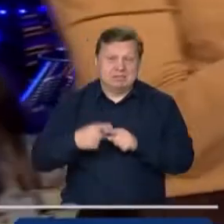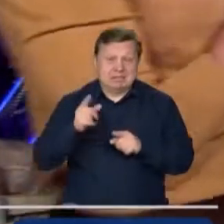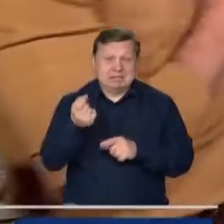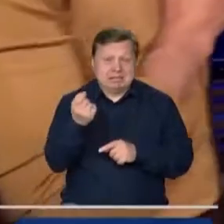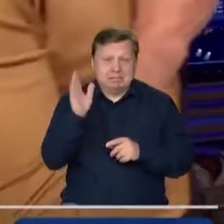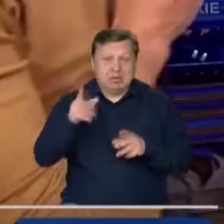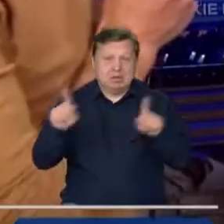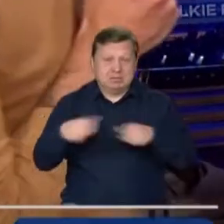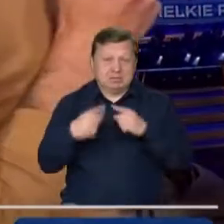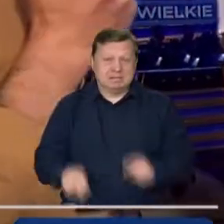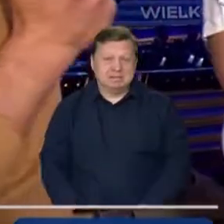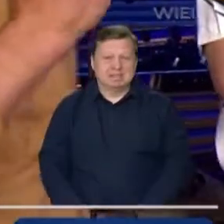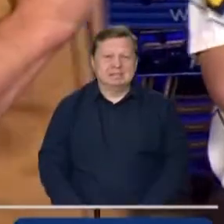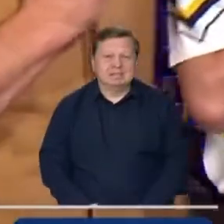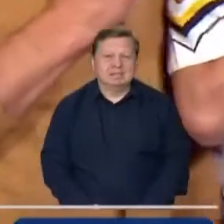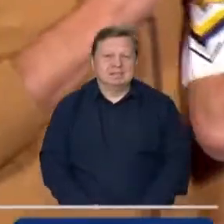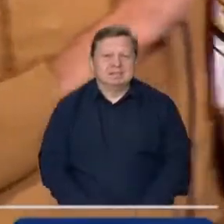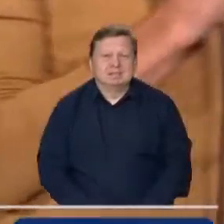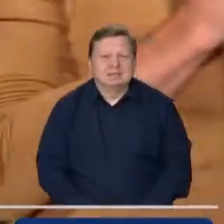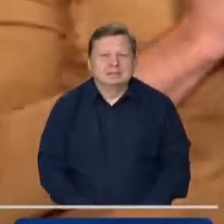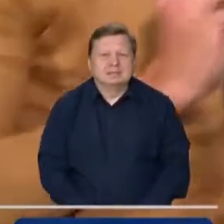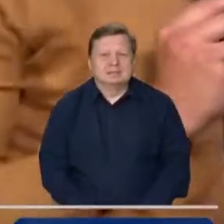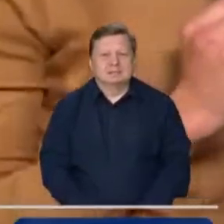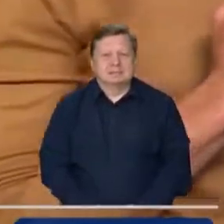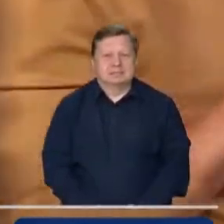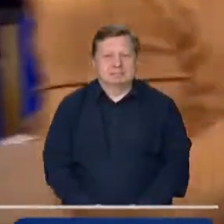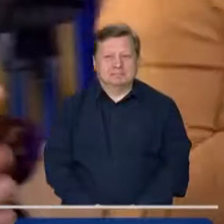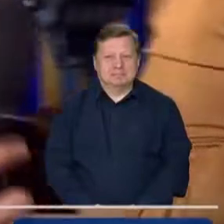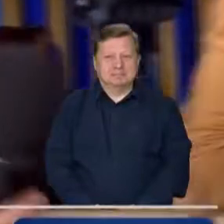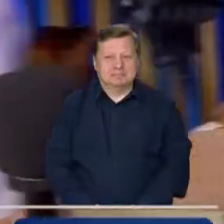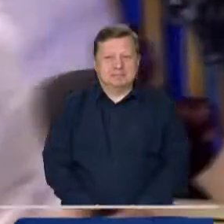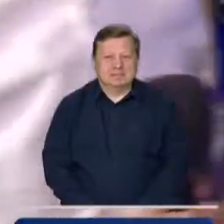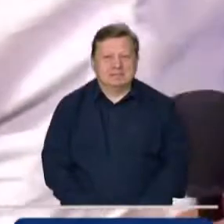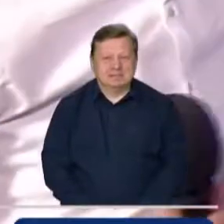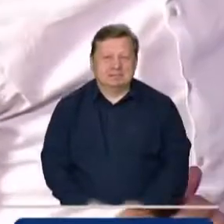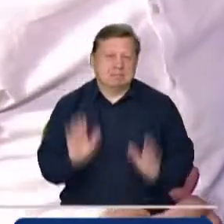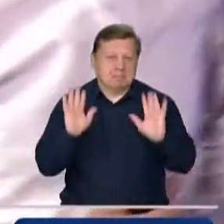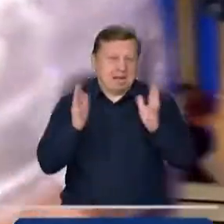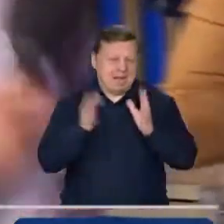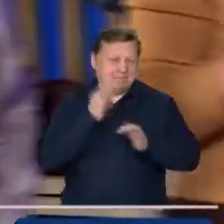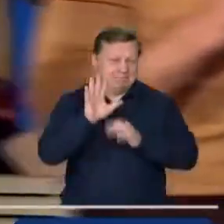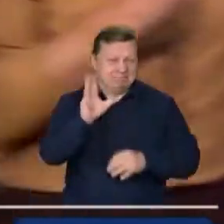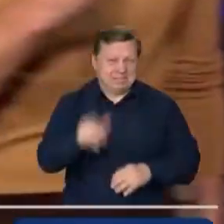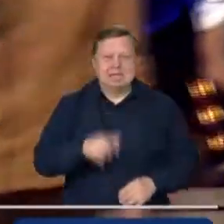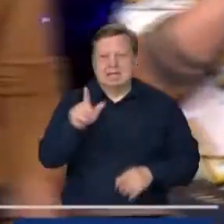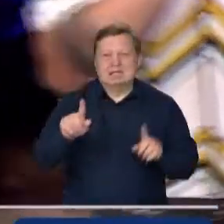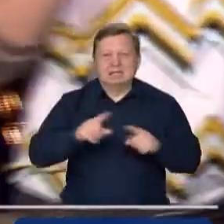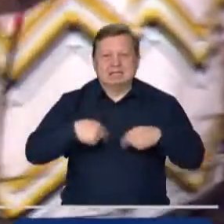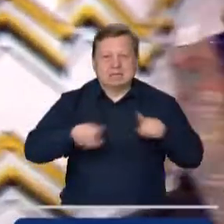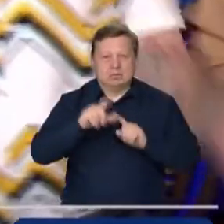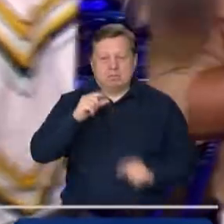Zaczynamy koncert. Starą koszulę w dziurawych kamaszach szedł. Brawo, dziękuję bardzo. Zespół Pectus Państwu